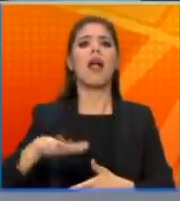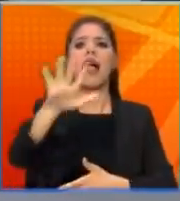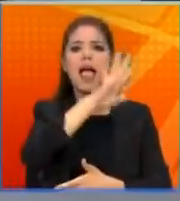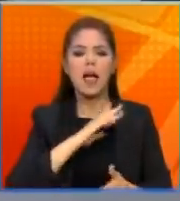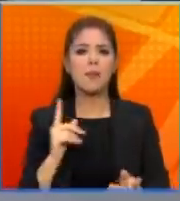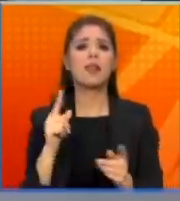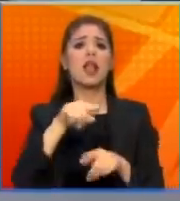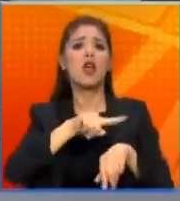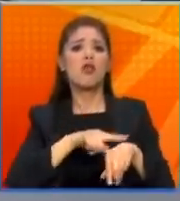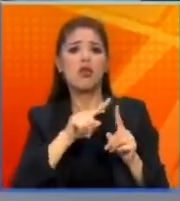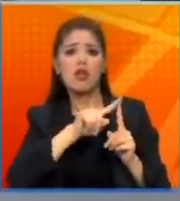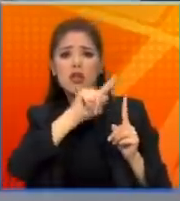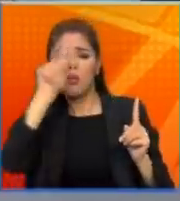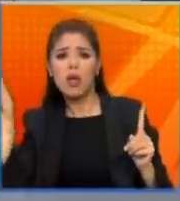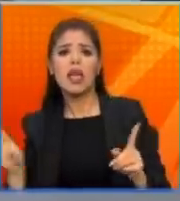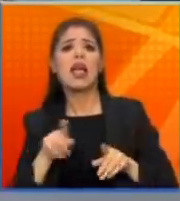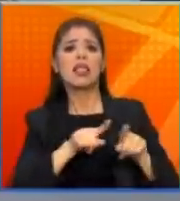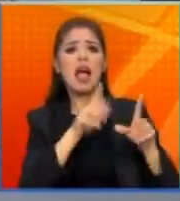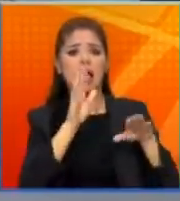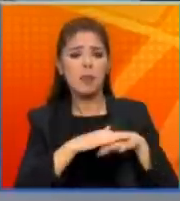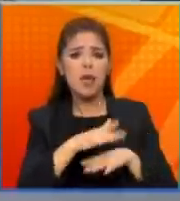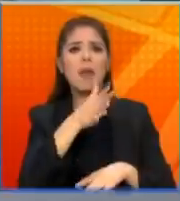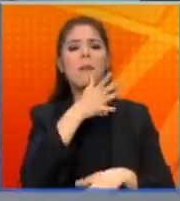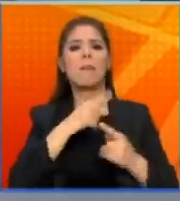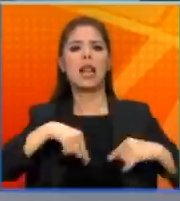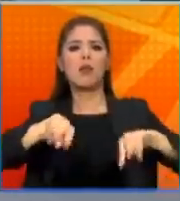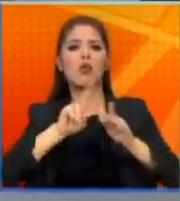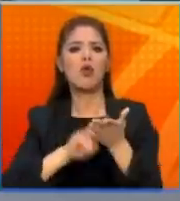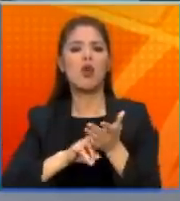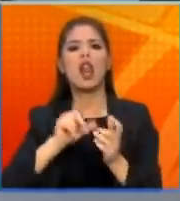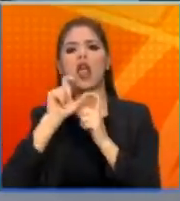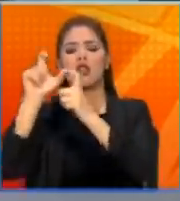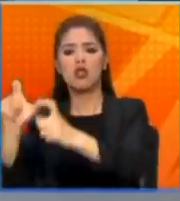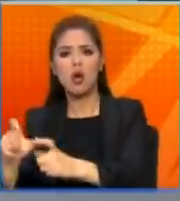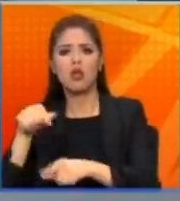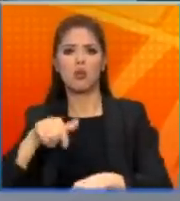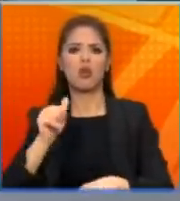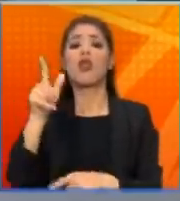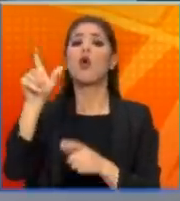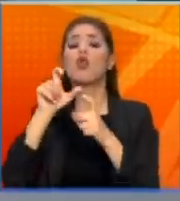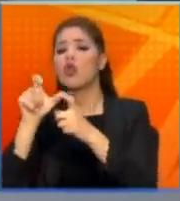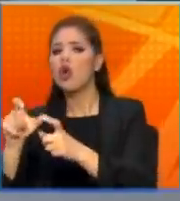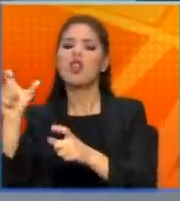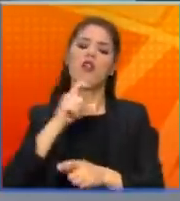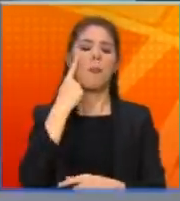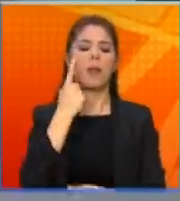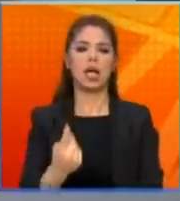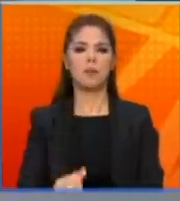Hepsini süreci başından bu yana titizle takip eden bilim kurulunun üyelerine sorduk bugün. İşte sorular ve